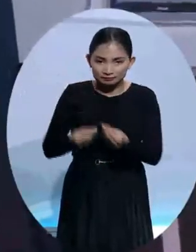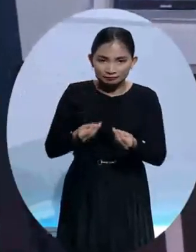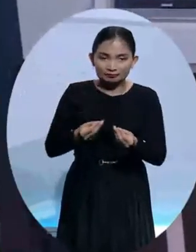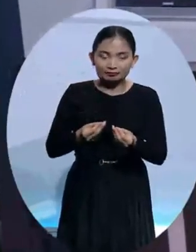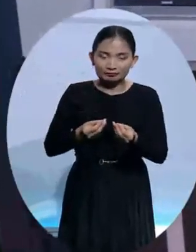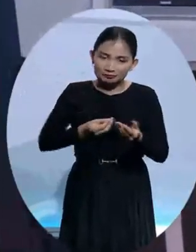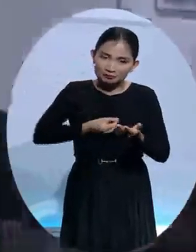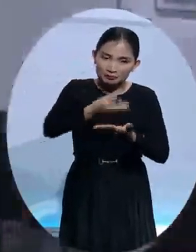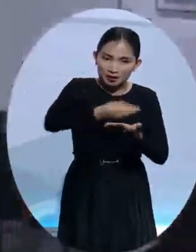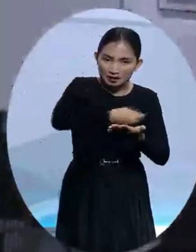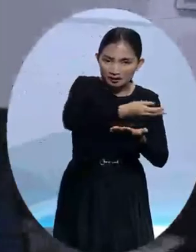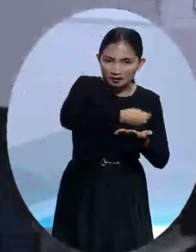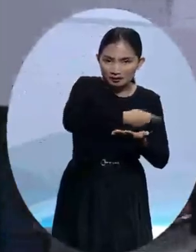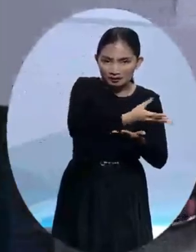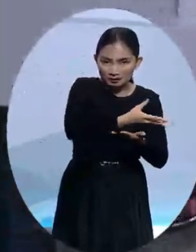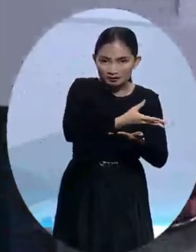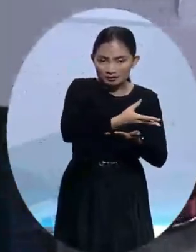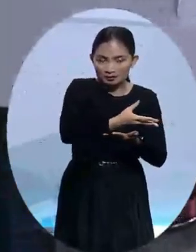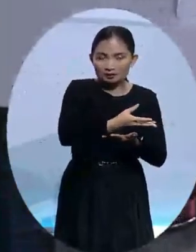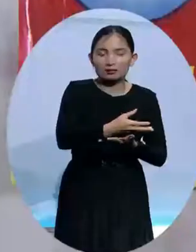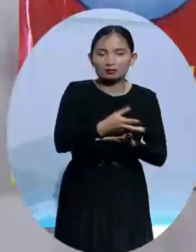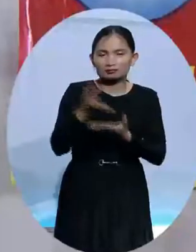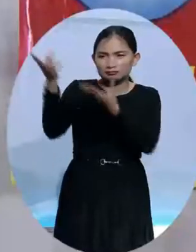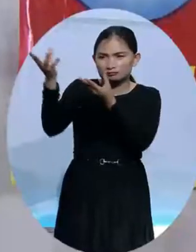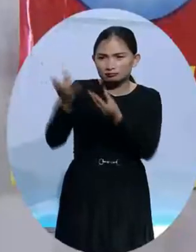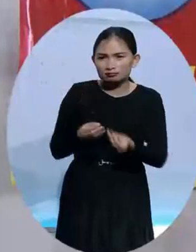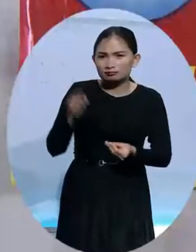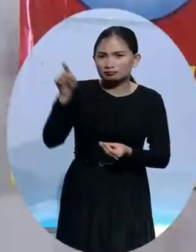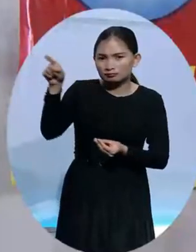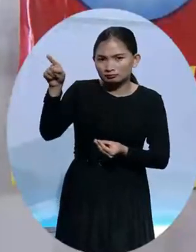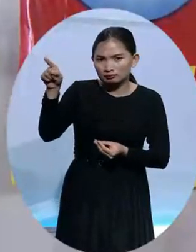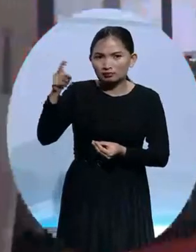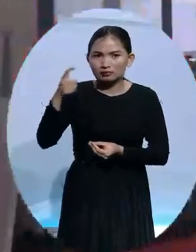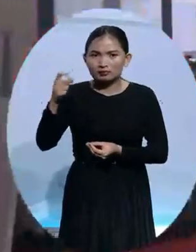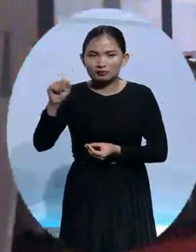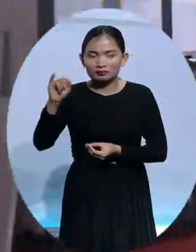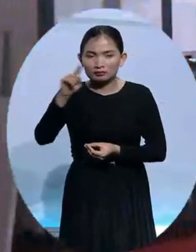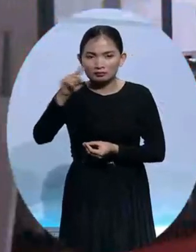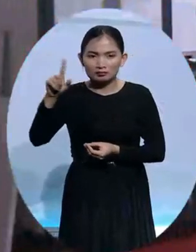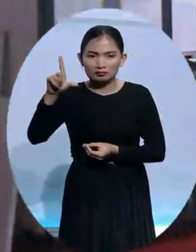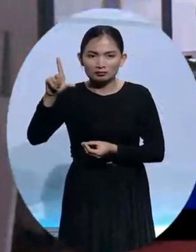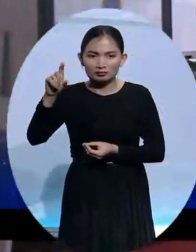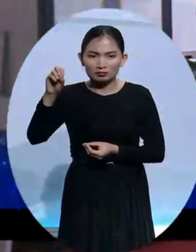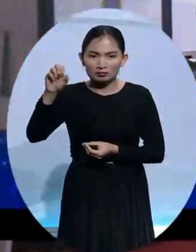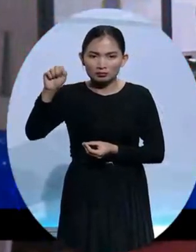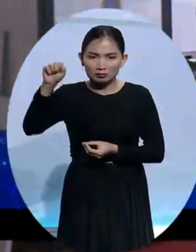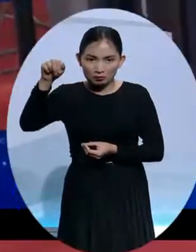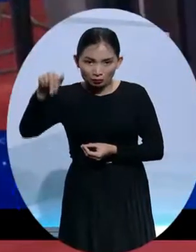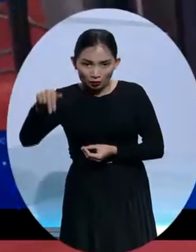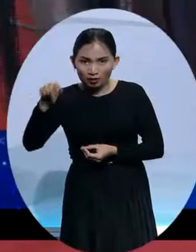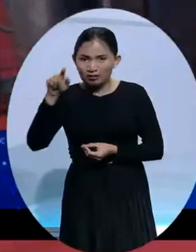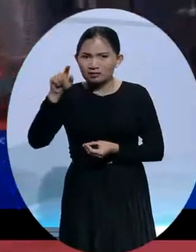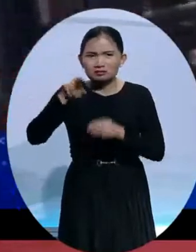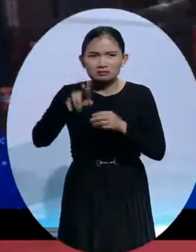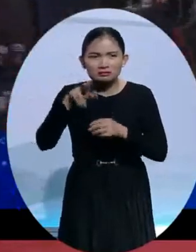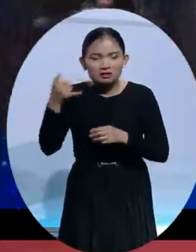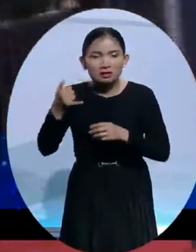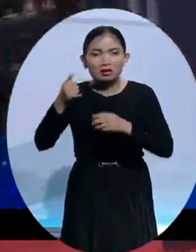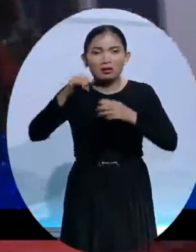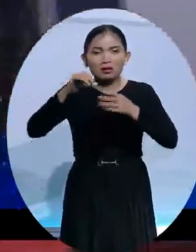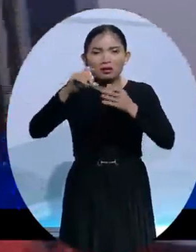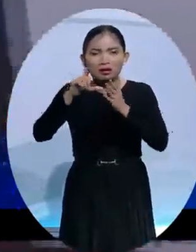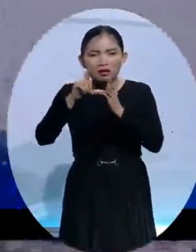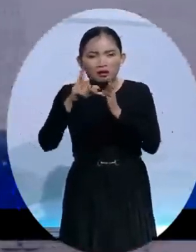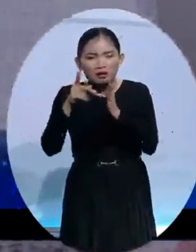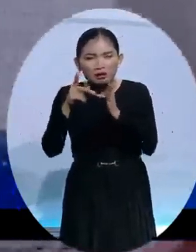cửu, hiệu suất cao, được nhập khẩu chính ngạch từ hãng Giao Hòa Đài Loan, với công nghệ từ Đức, tích cực phục vụ nhu cầu của nhiều khách hàng trong và